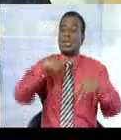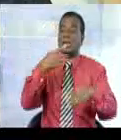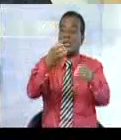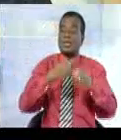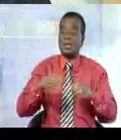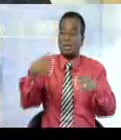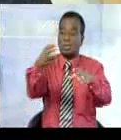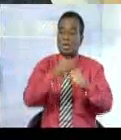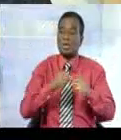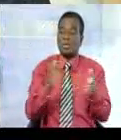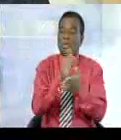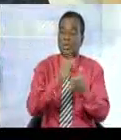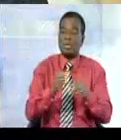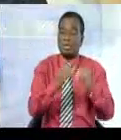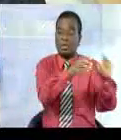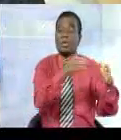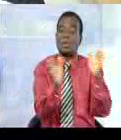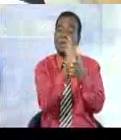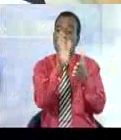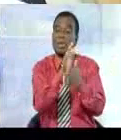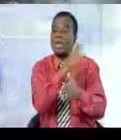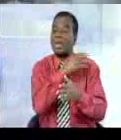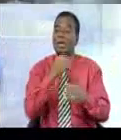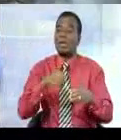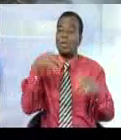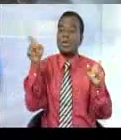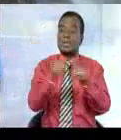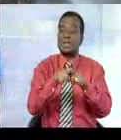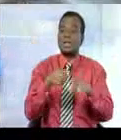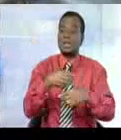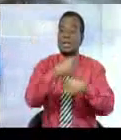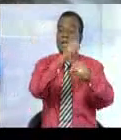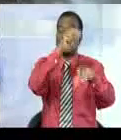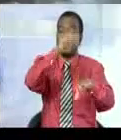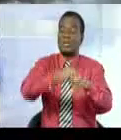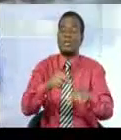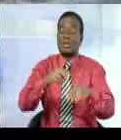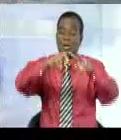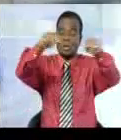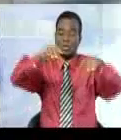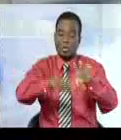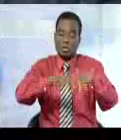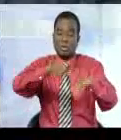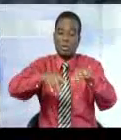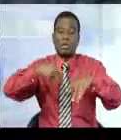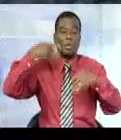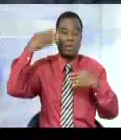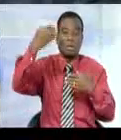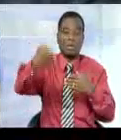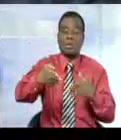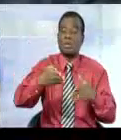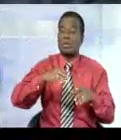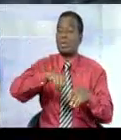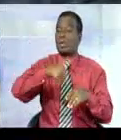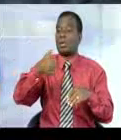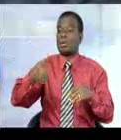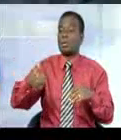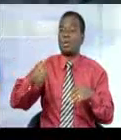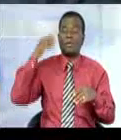déposer leurs dossiers. Est aussi prévue la mise en place d'un système informatique qui permettra, entre autres, aux